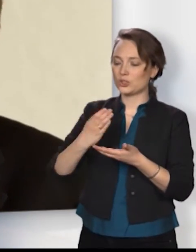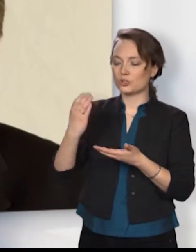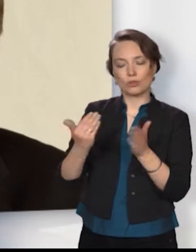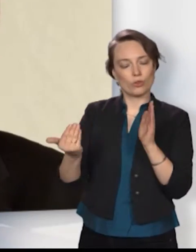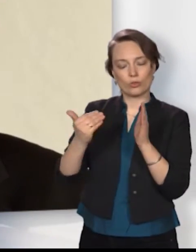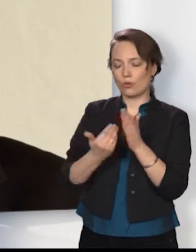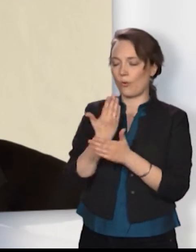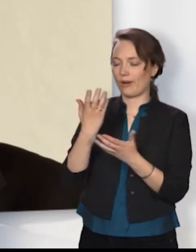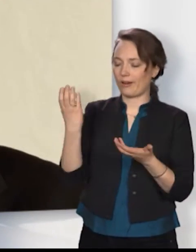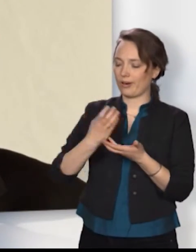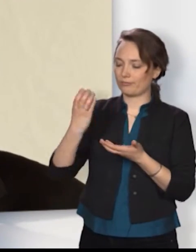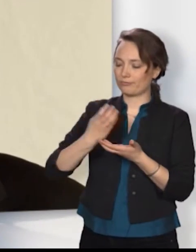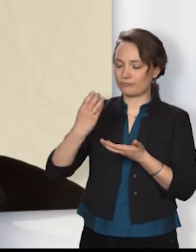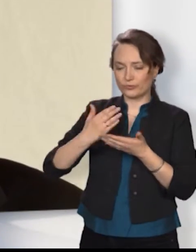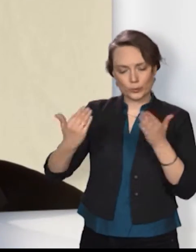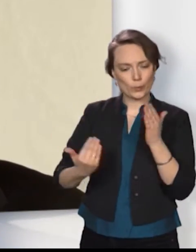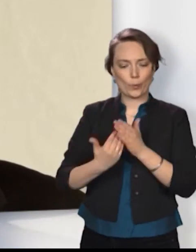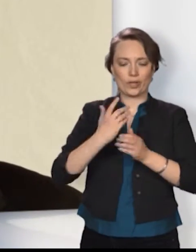und sie werden neu ausgeteilt.